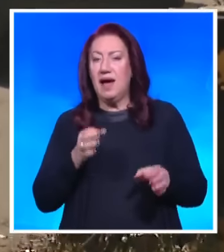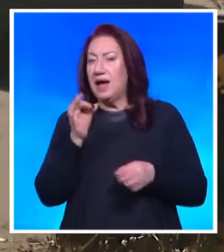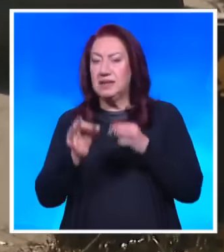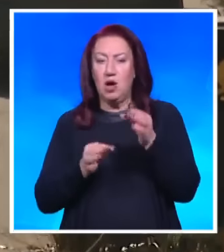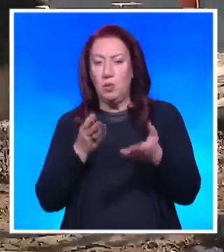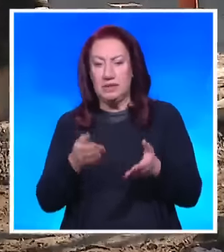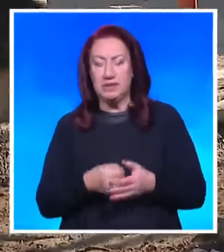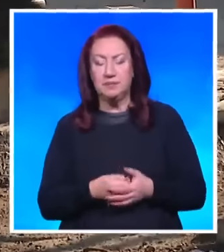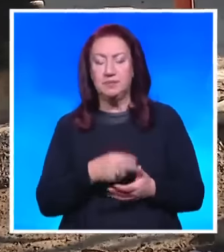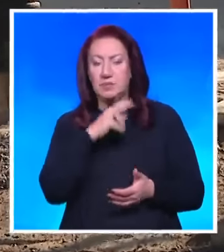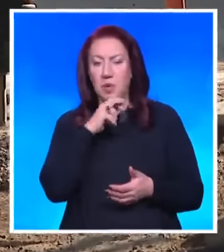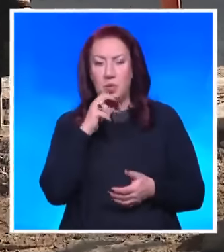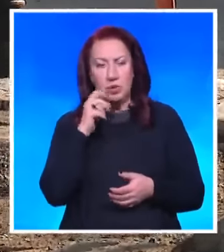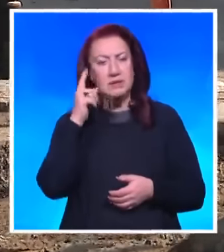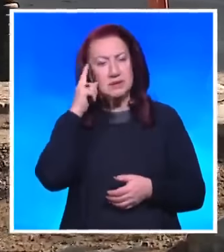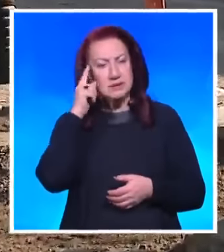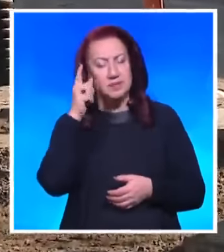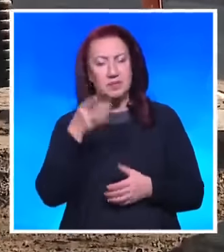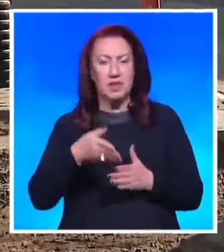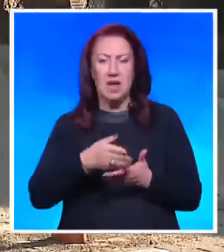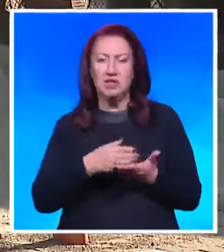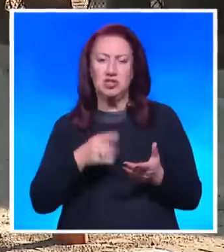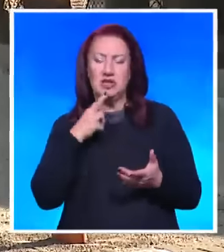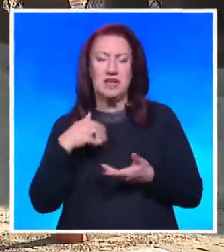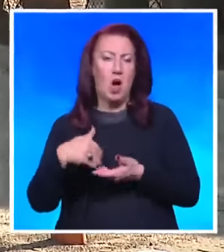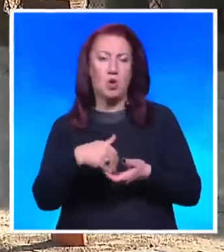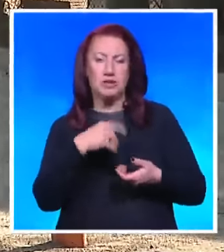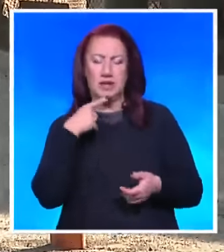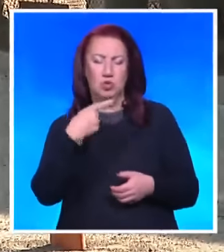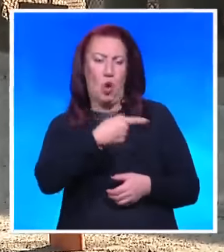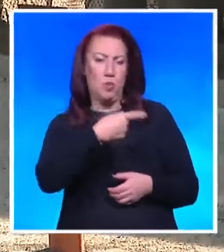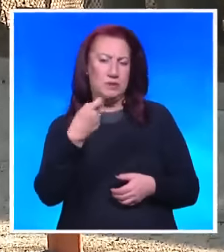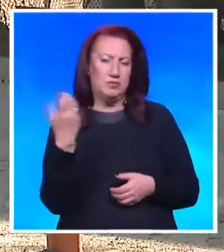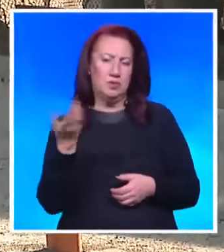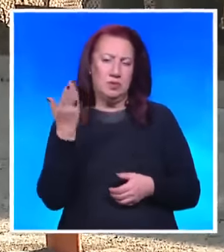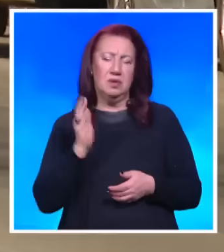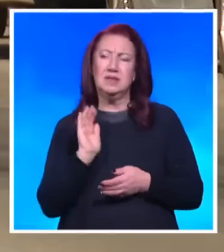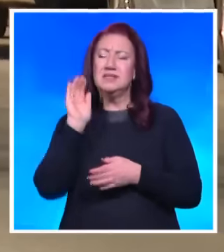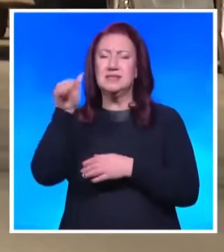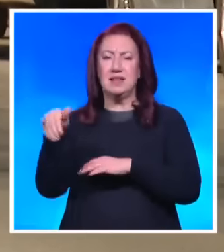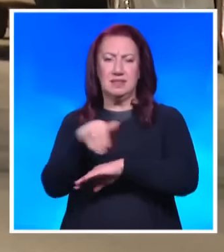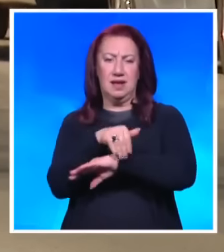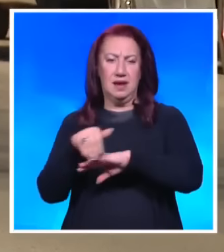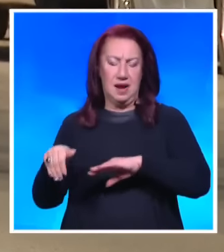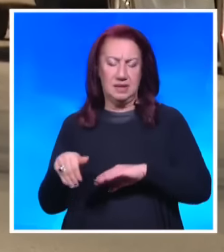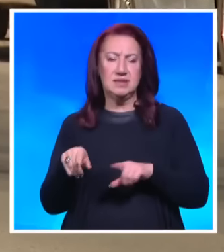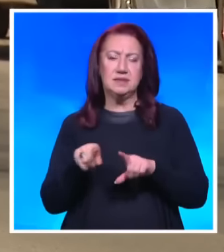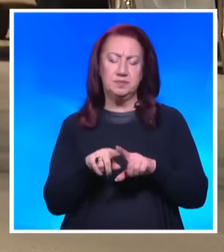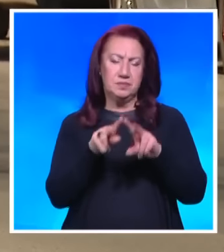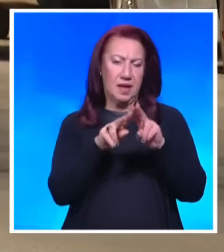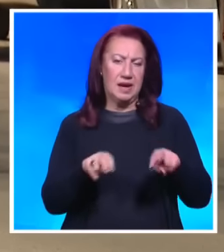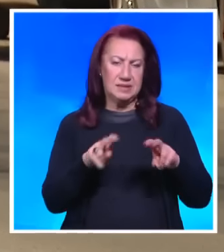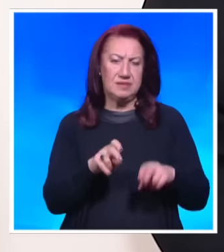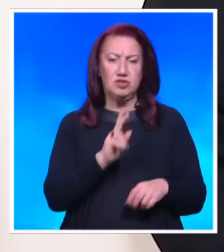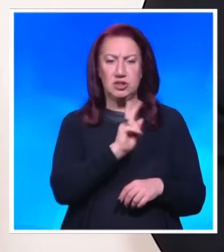че част от организаторите на покушението може отдавна да са извън България. На този фон разследващи влязоха в имоти на Божанов и съпругата